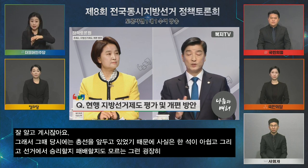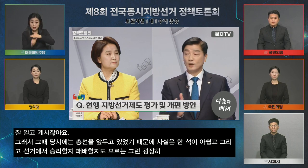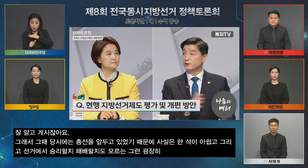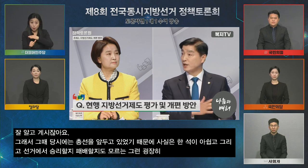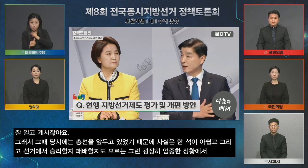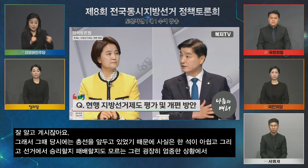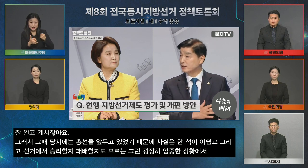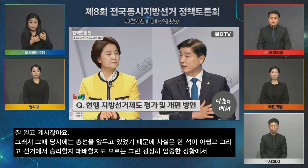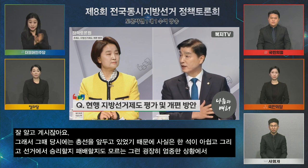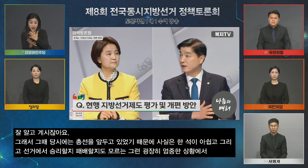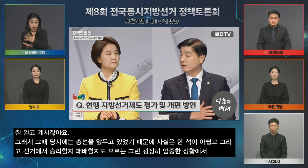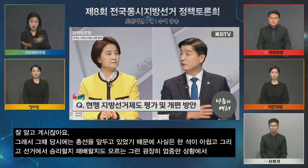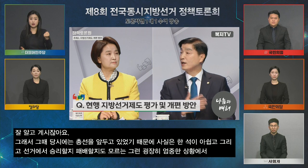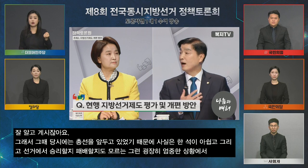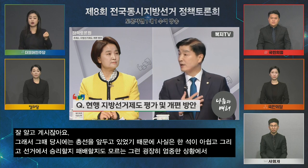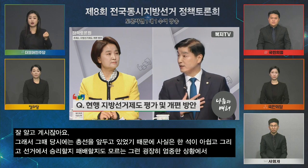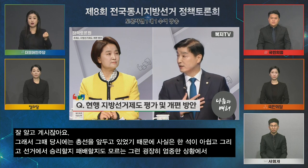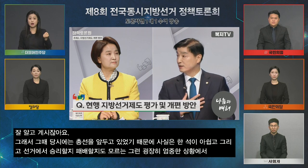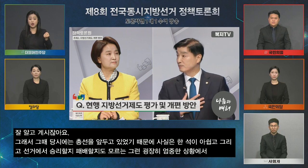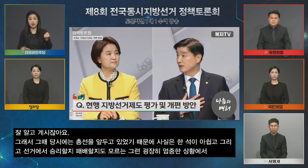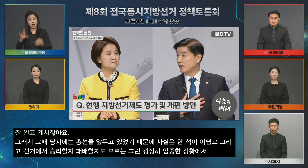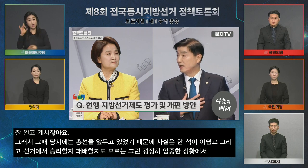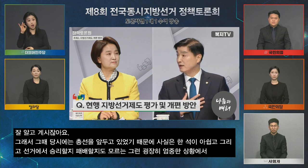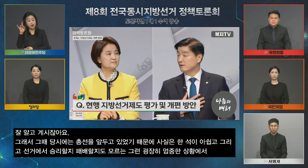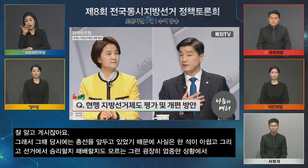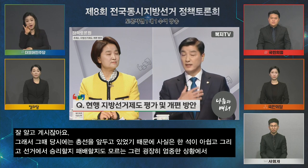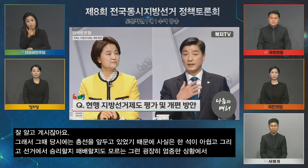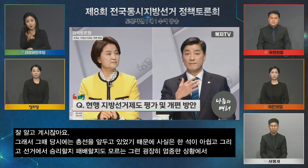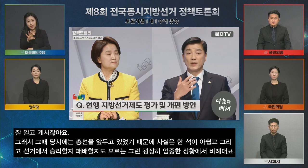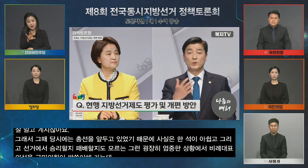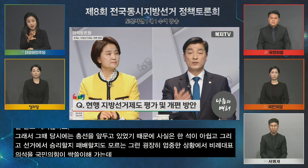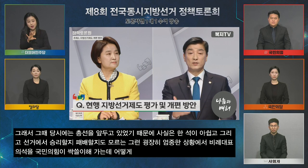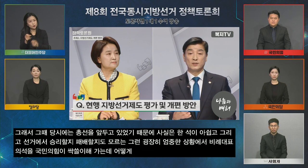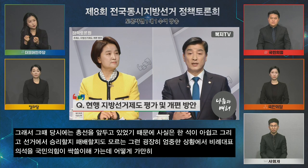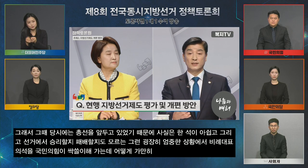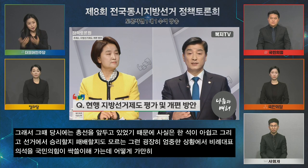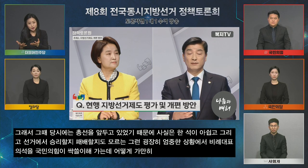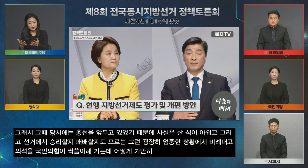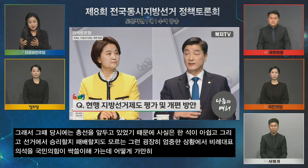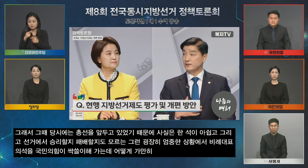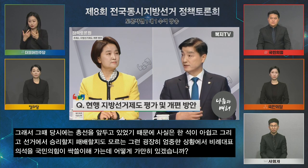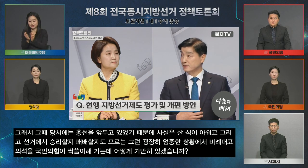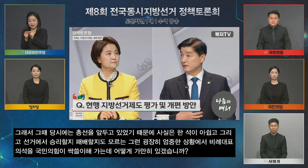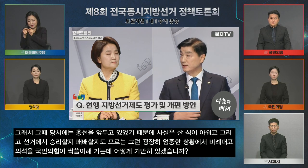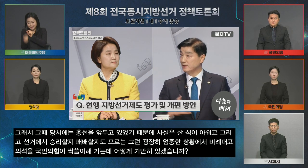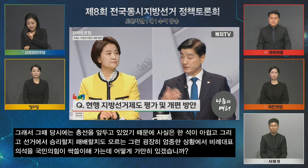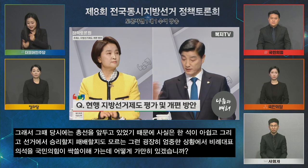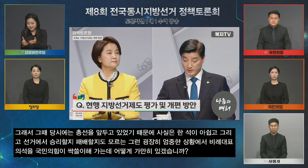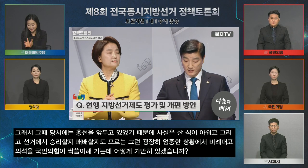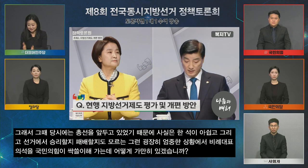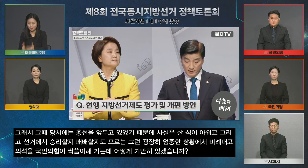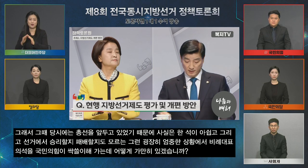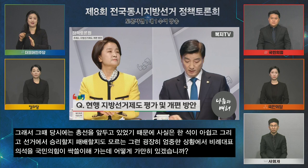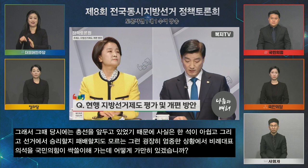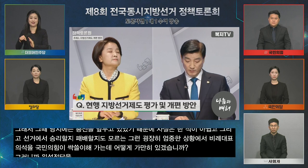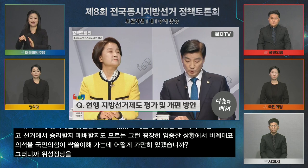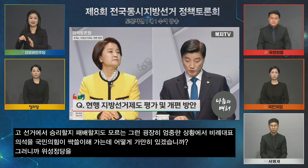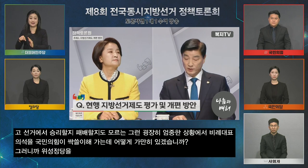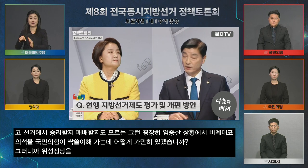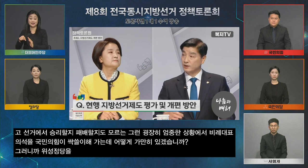국민의힘이 싹쓸이 해가는데 어떻게 가만히 있겠습니까? 그러니까 위성정당을 만들어서 그것을